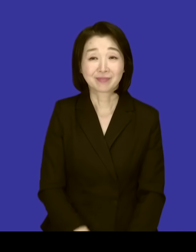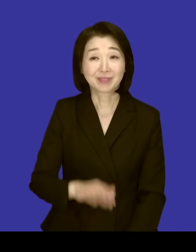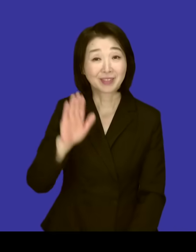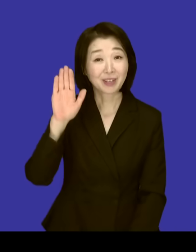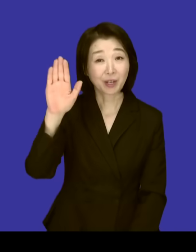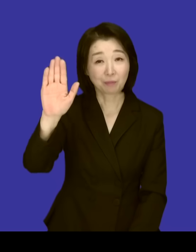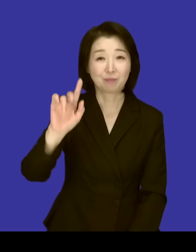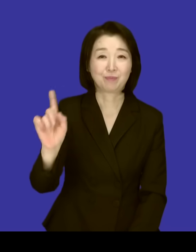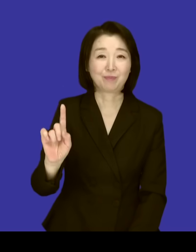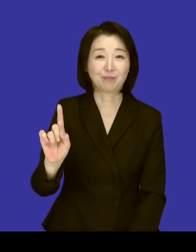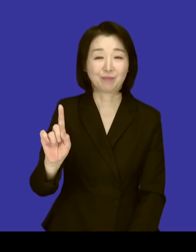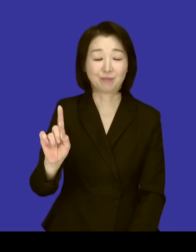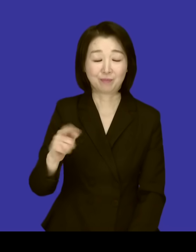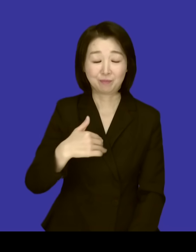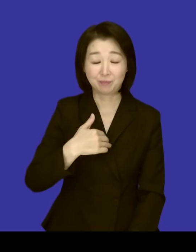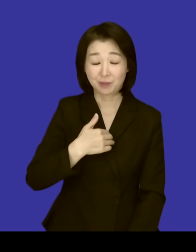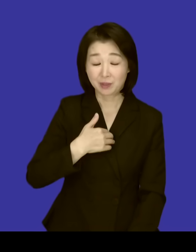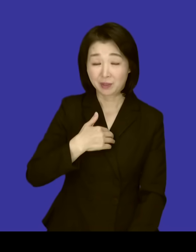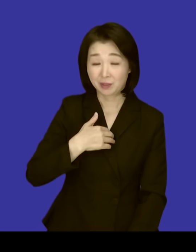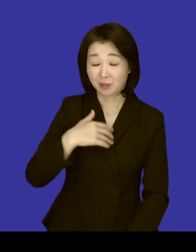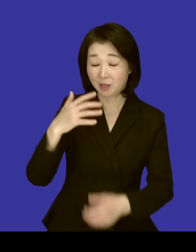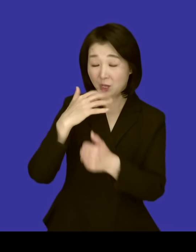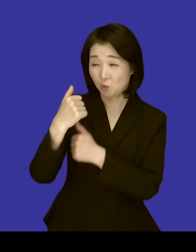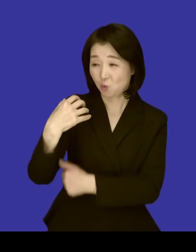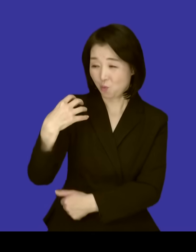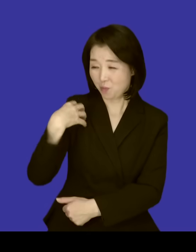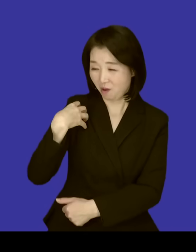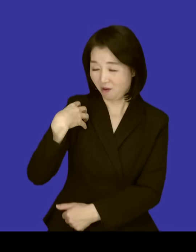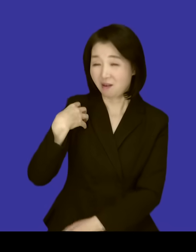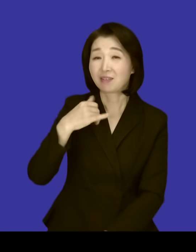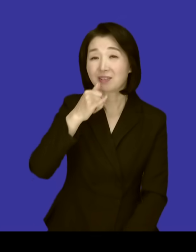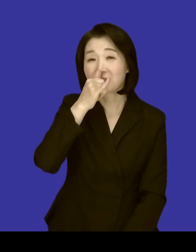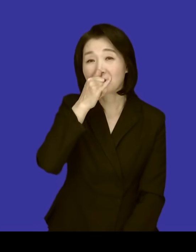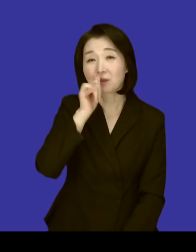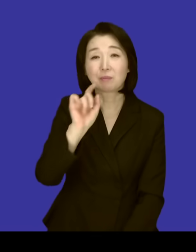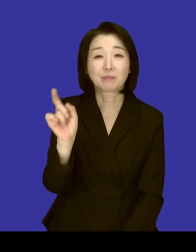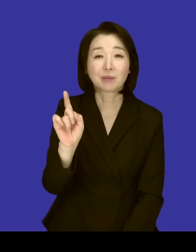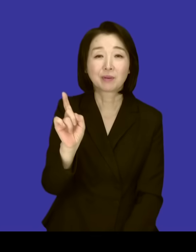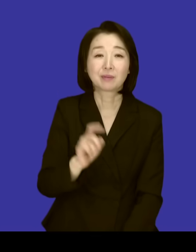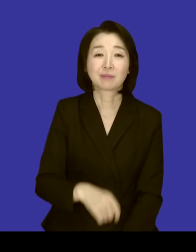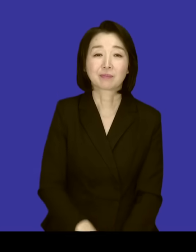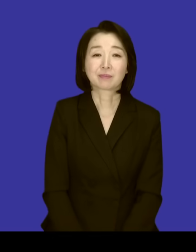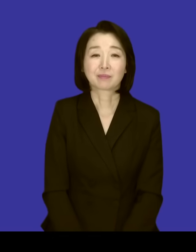앞으로도 제가 소명 의식을 가지게 된 계기가